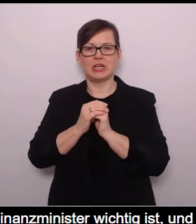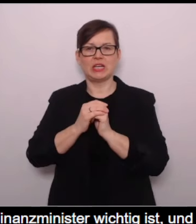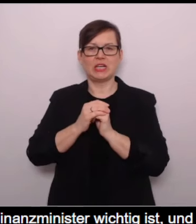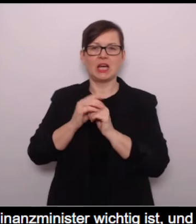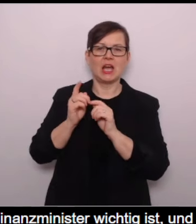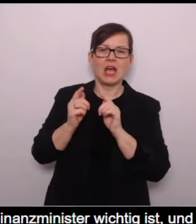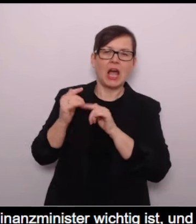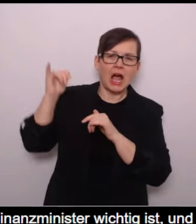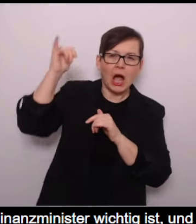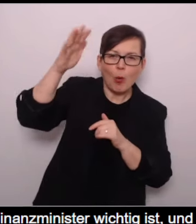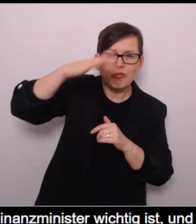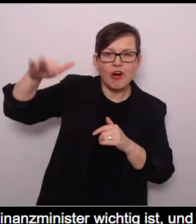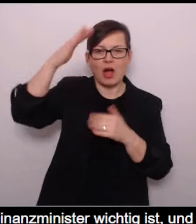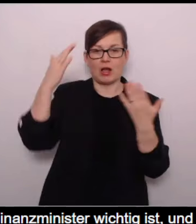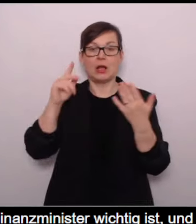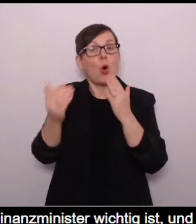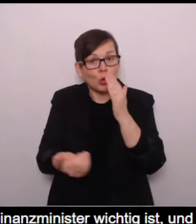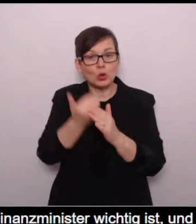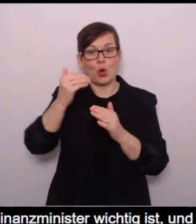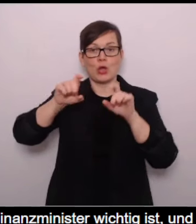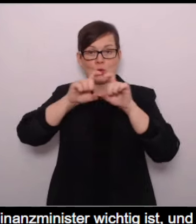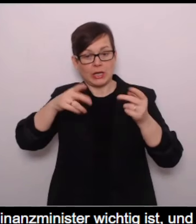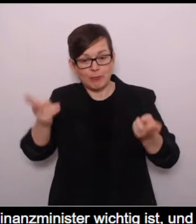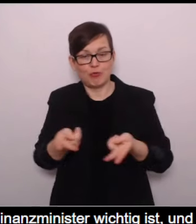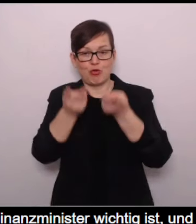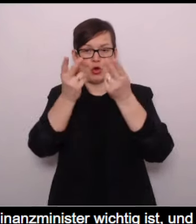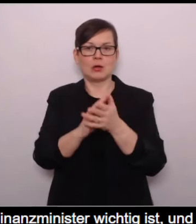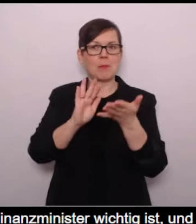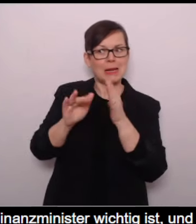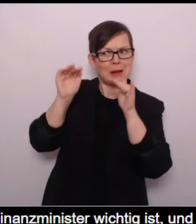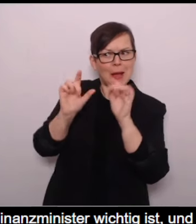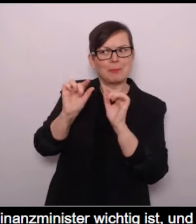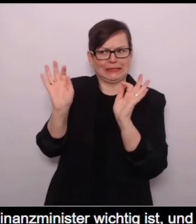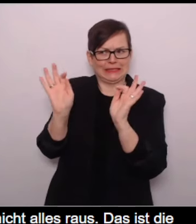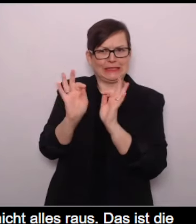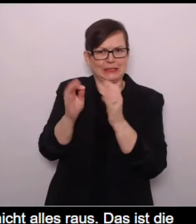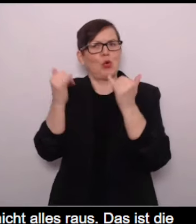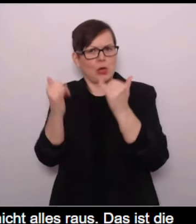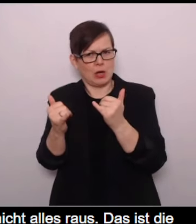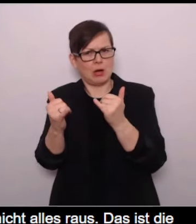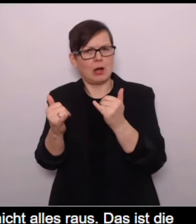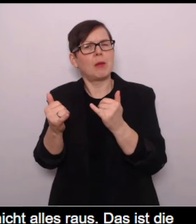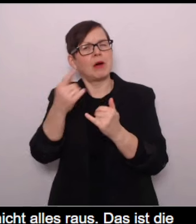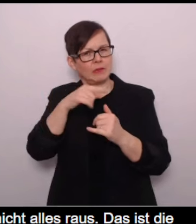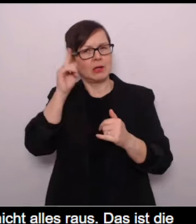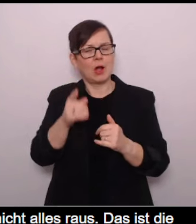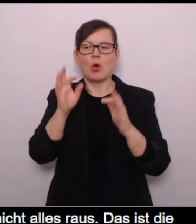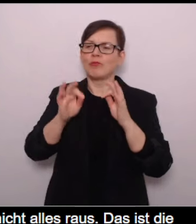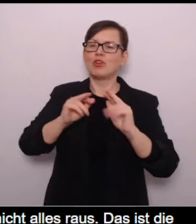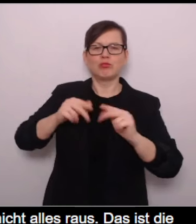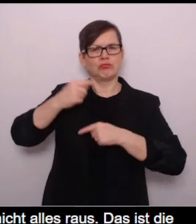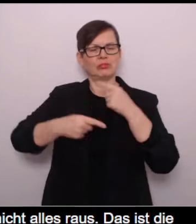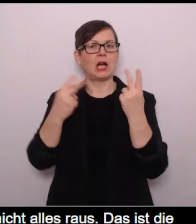durch Hightech, künstliche Intelligenz, Technologie, Raumfahrt, auch die Förderung von neuen Unternehmen.